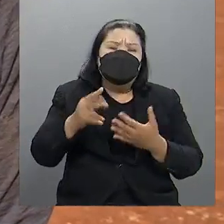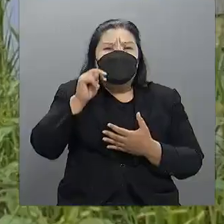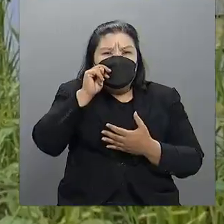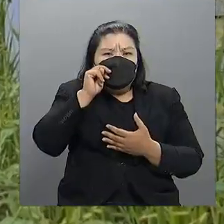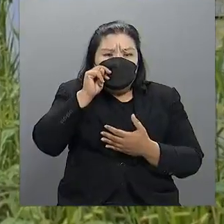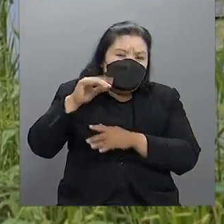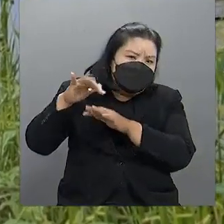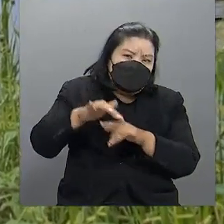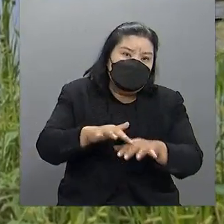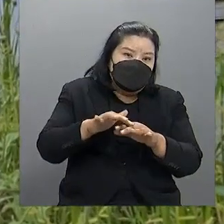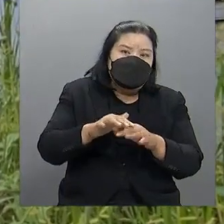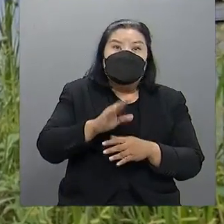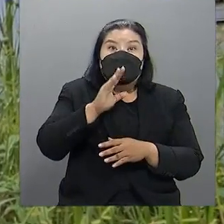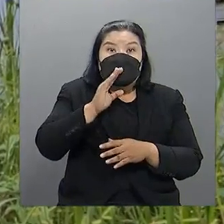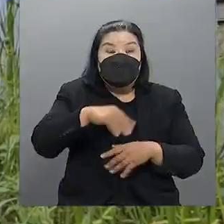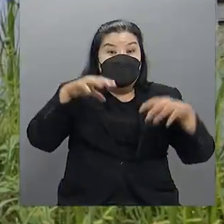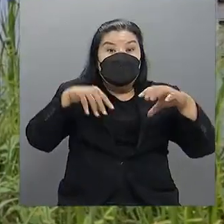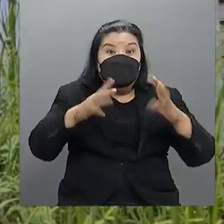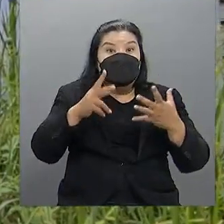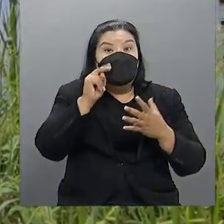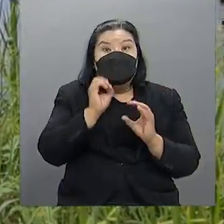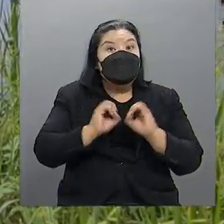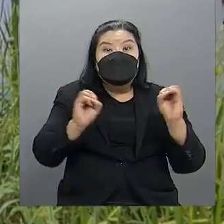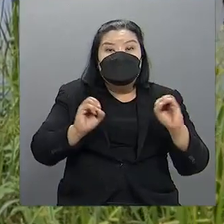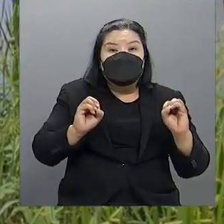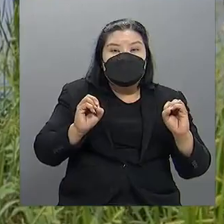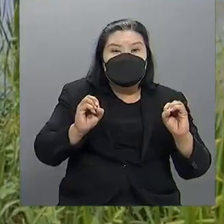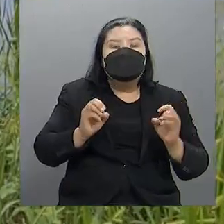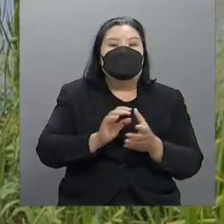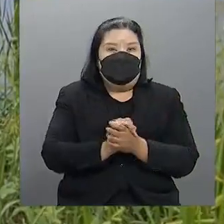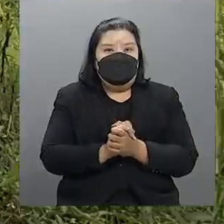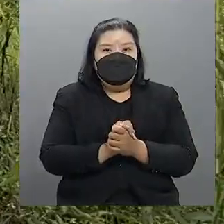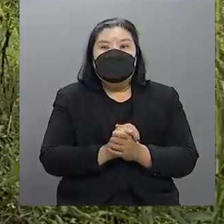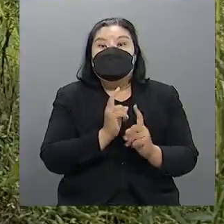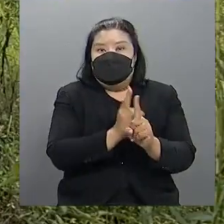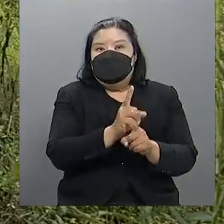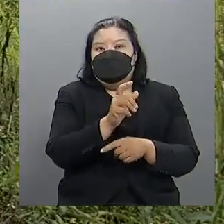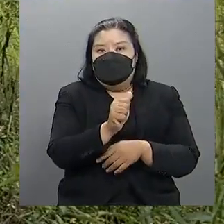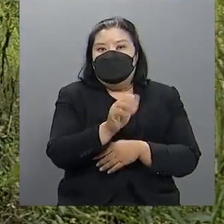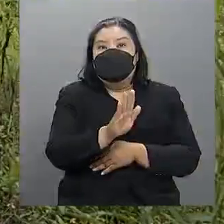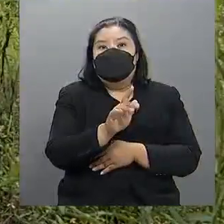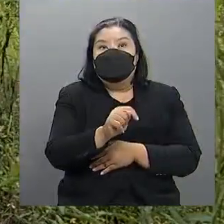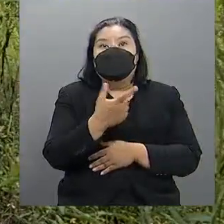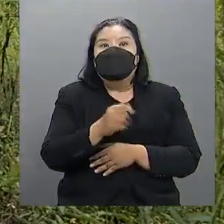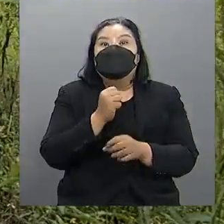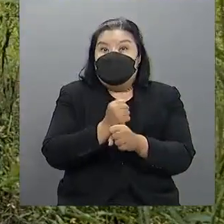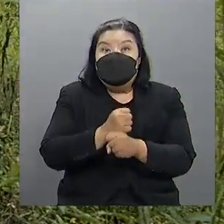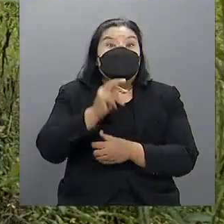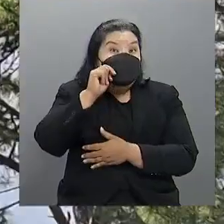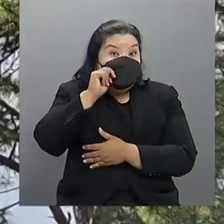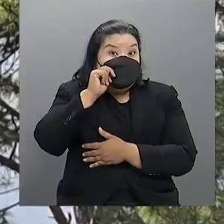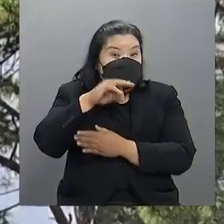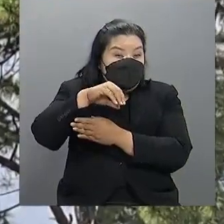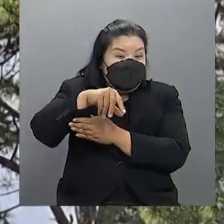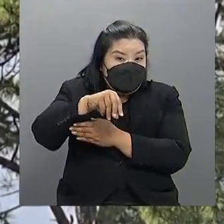ไม่ค่อยมี ในปีงบประมาณเดียวกันอบต.บ่อแก้วงบประมาณก่อสร้างระบบประปาหมู่บ้านแบบบาดาลขนา